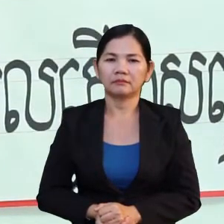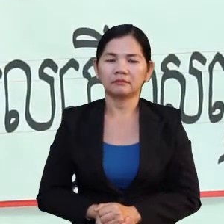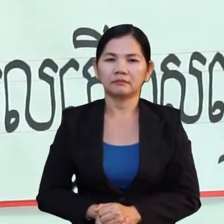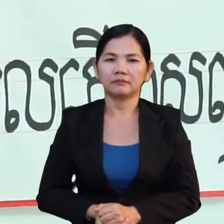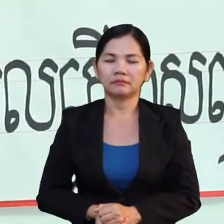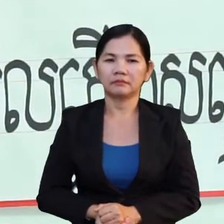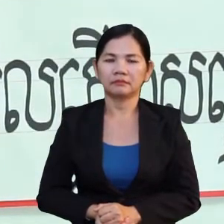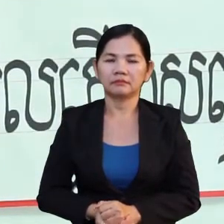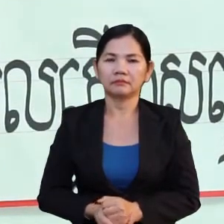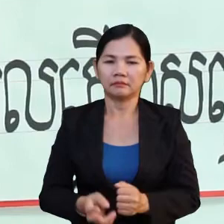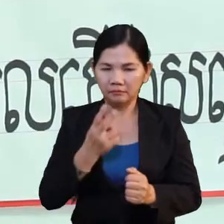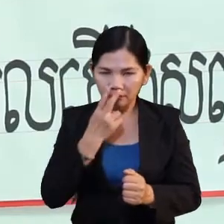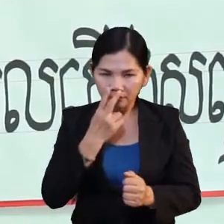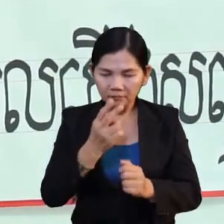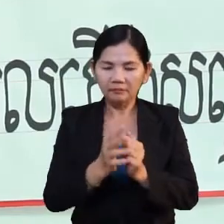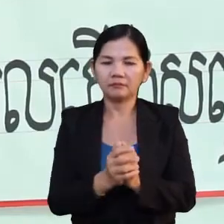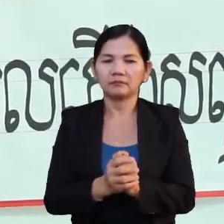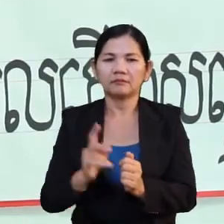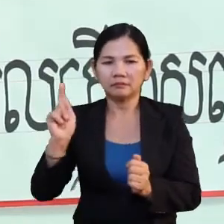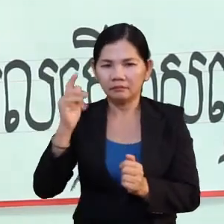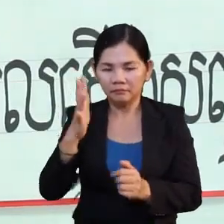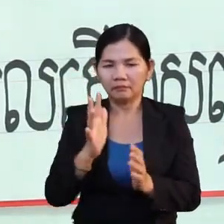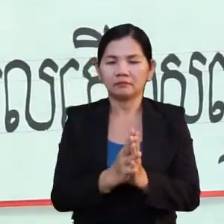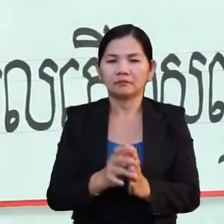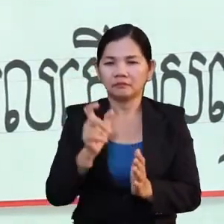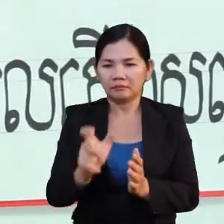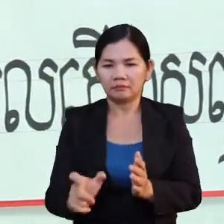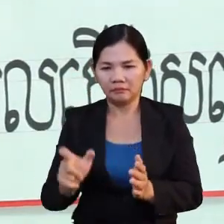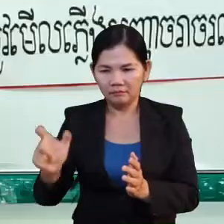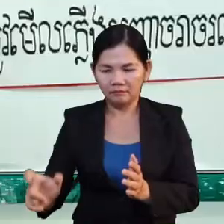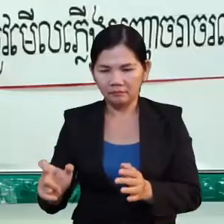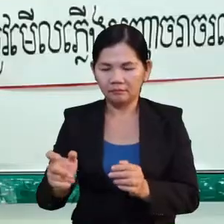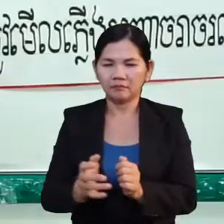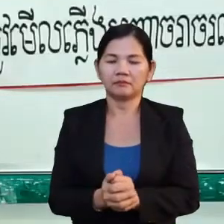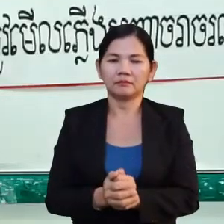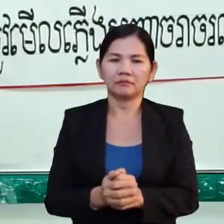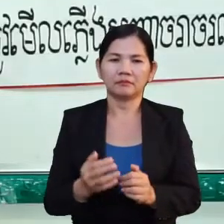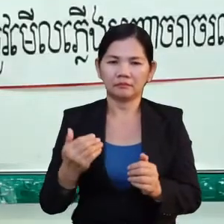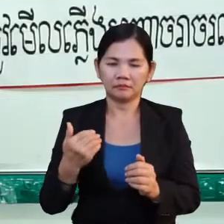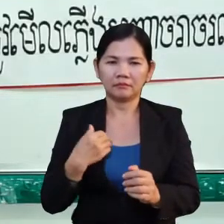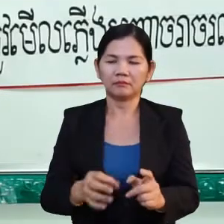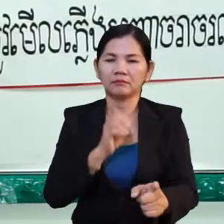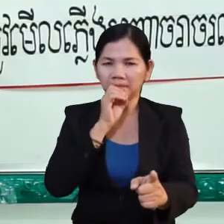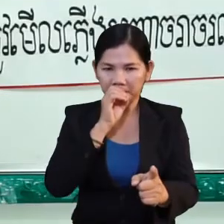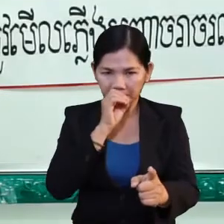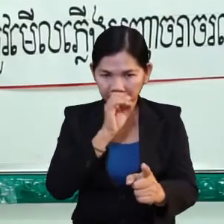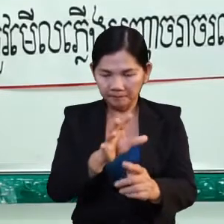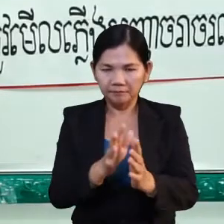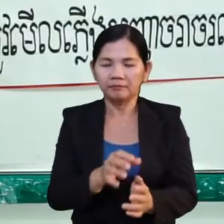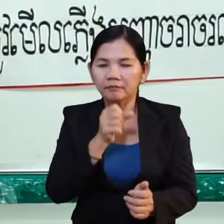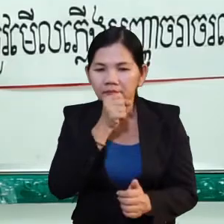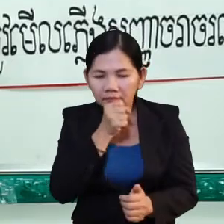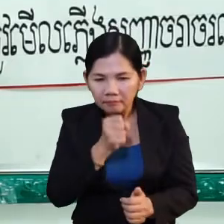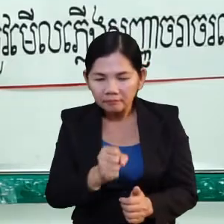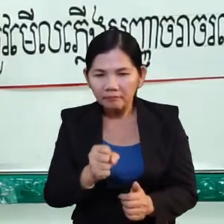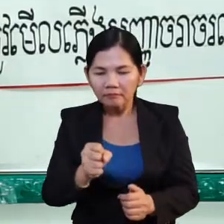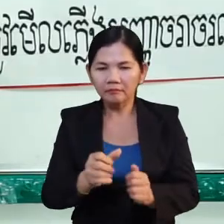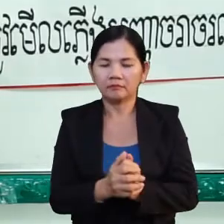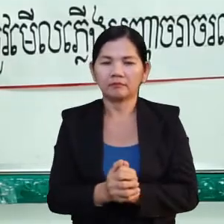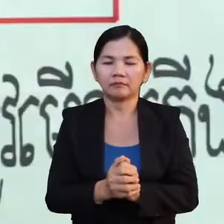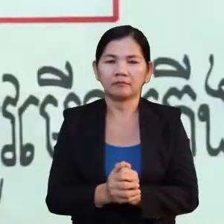ចាសង្កេតឃើញមានរូបមនុស្សចាអញ្ចឹងរូបមនុស្សហ្នឹងយើងបញ្ជាក់មើលតើជាមនុស្សចាស់ឬក៏មនុស្សយ៉ាង